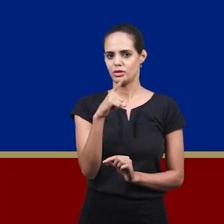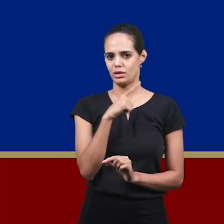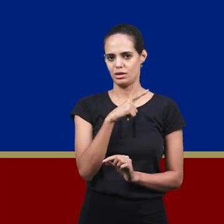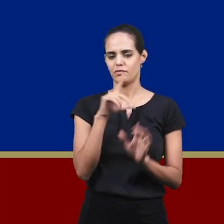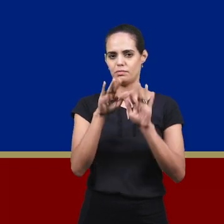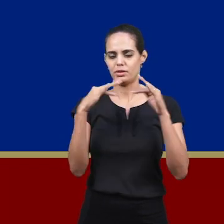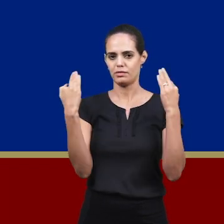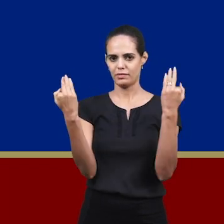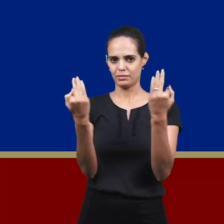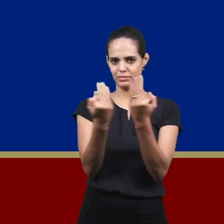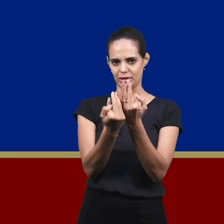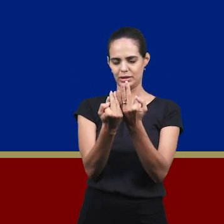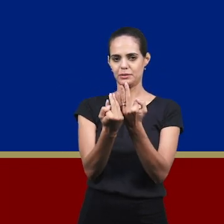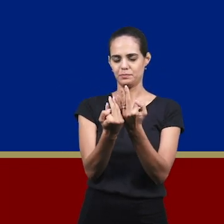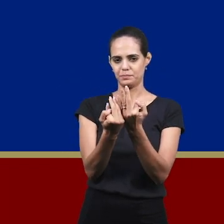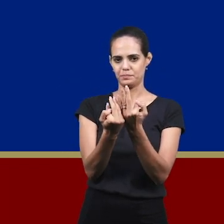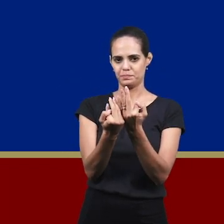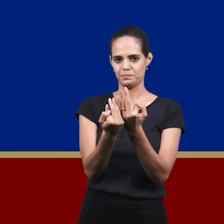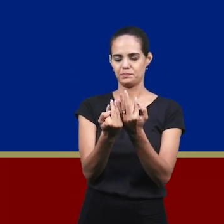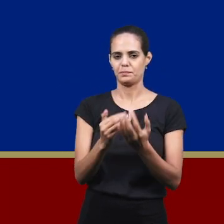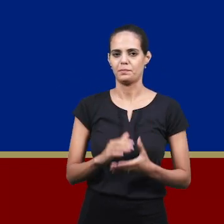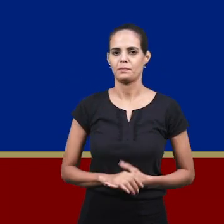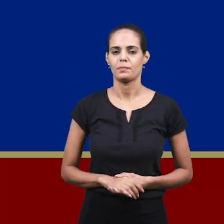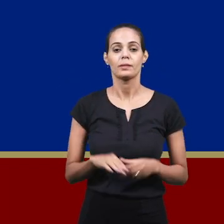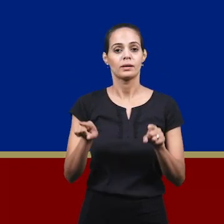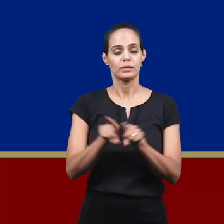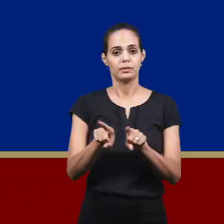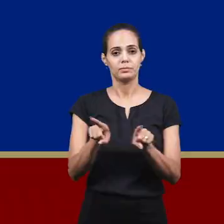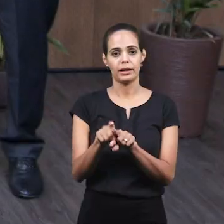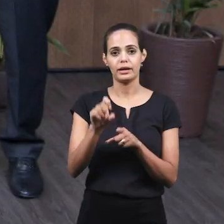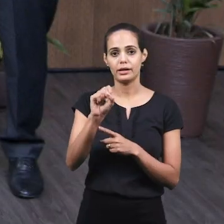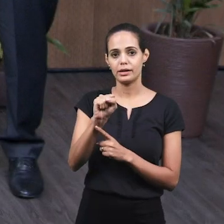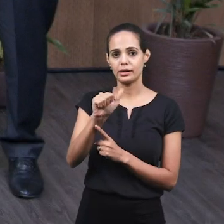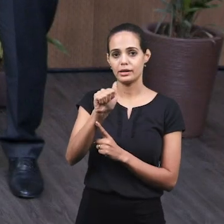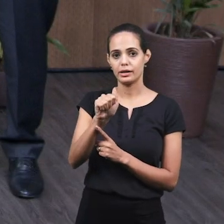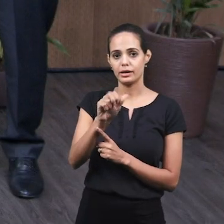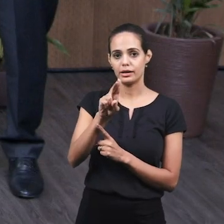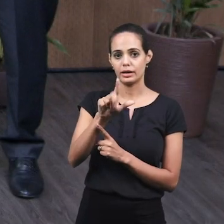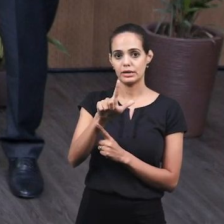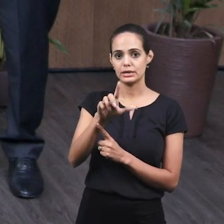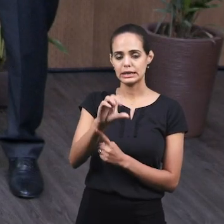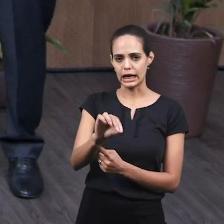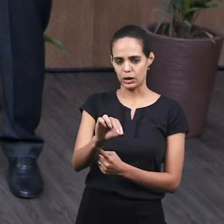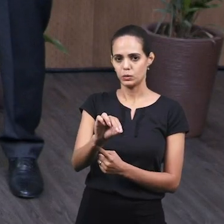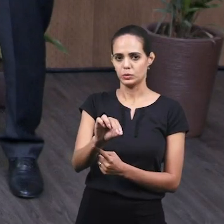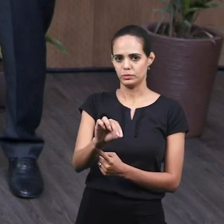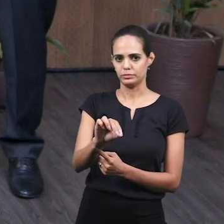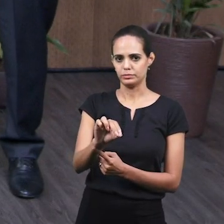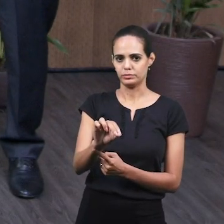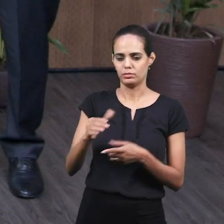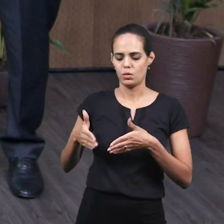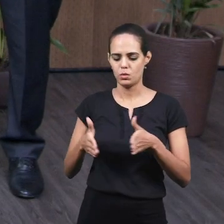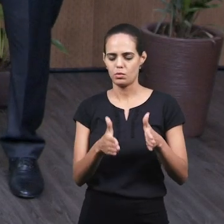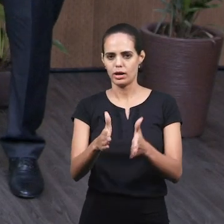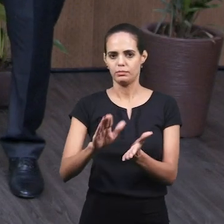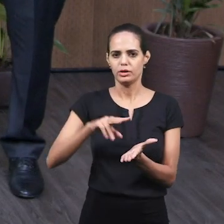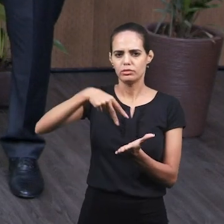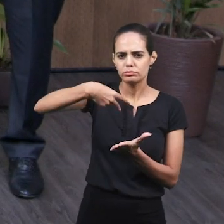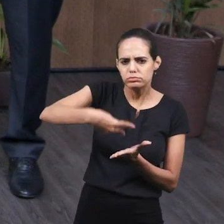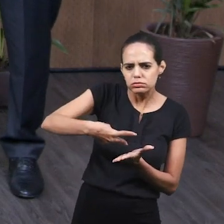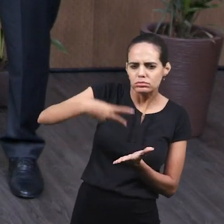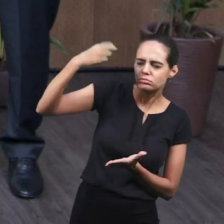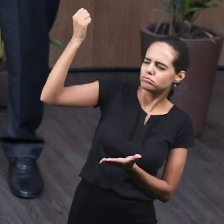lumière glorieuse dans le chemin vers Damas. Dans un même message, il a fait un rappel de